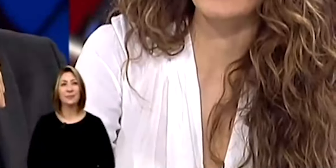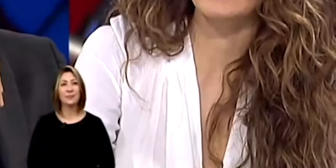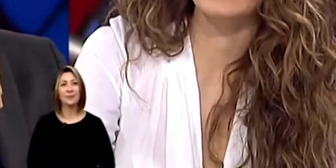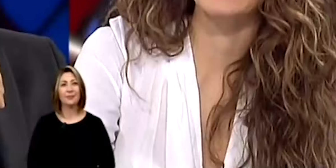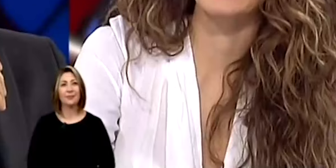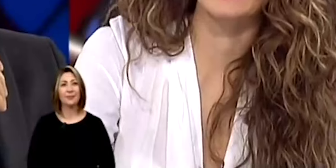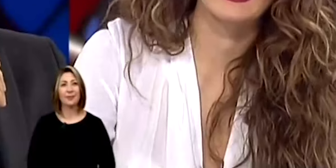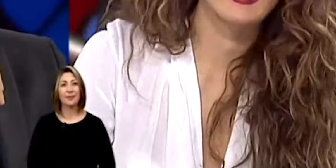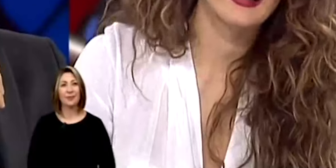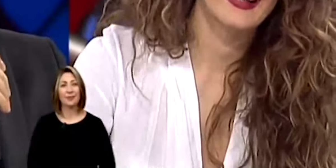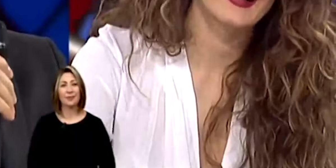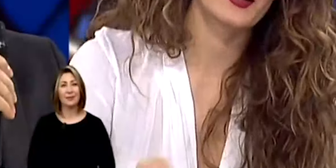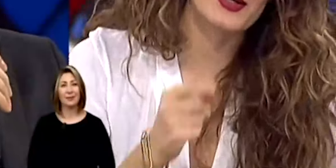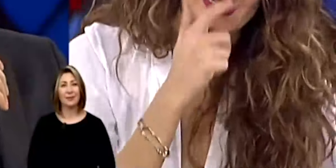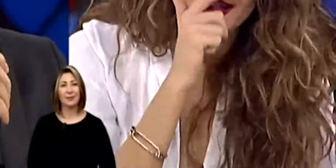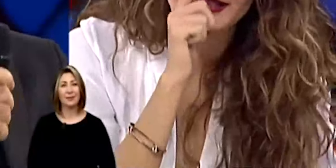Evet.